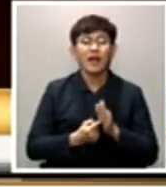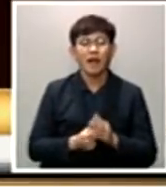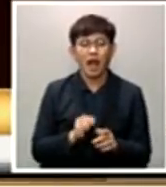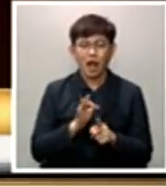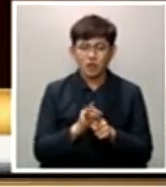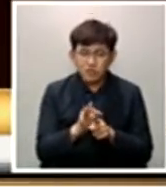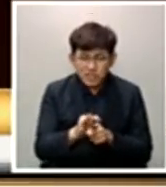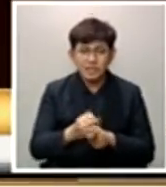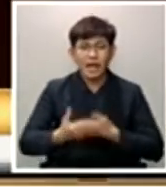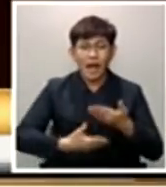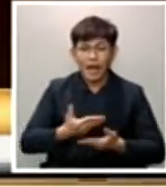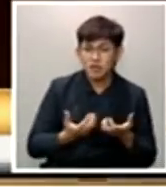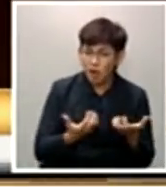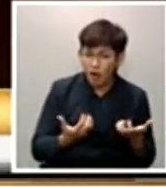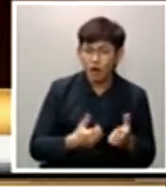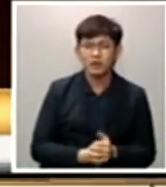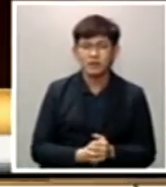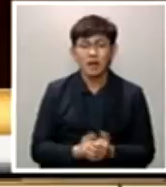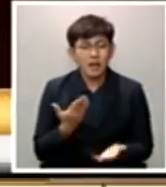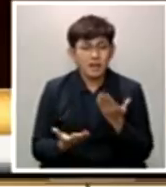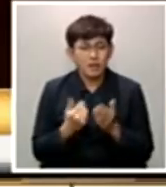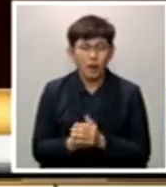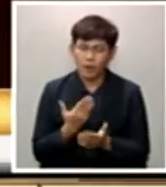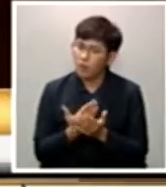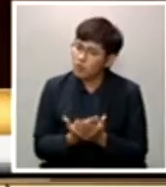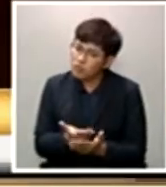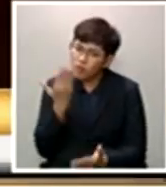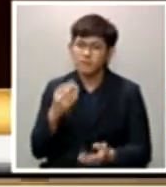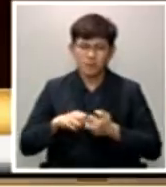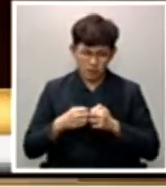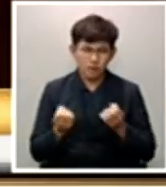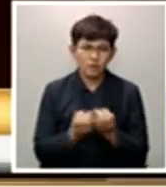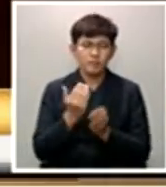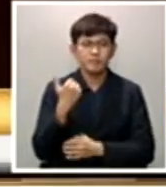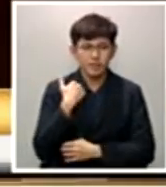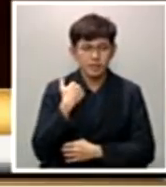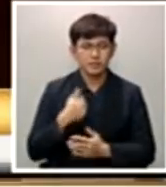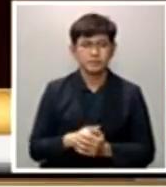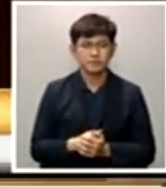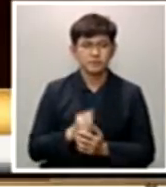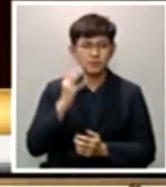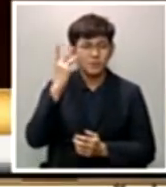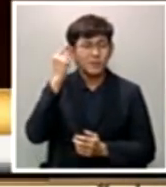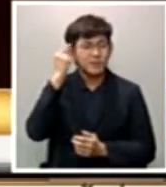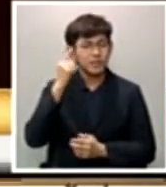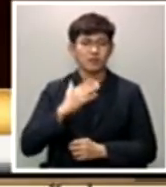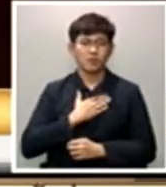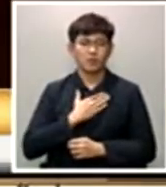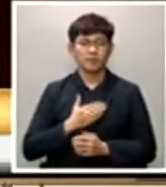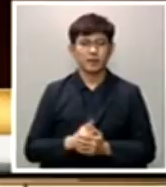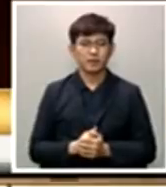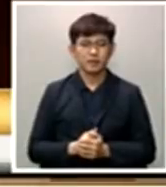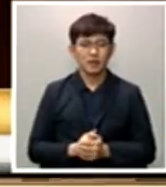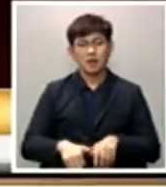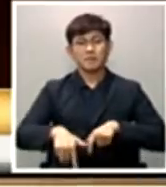จนถึงเศรษฐีถูกกระทบทั้งสิ้นฉะนั้นผมคิดว่าณเวลานี้เนี่ยประช